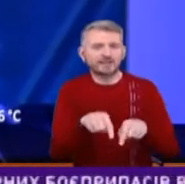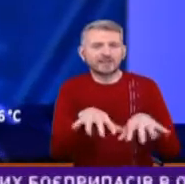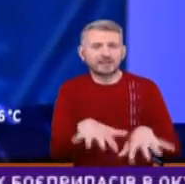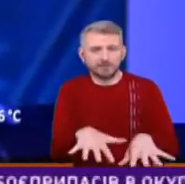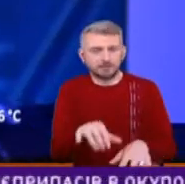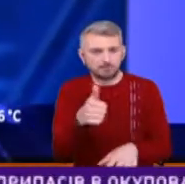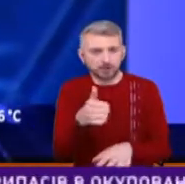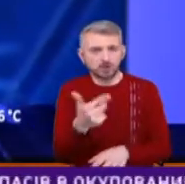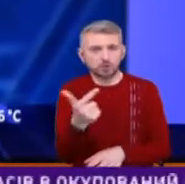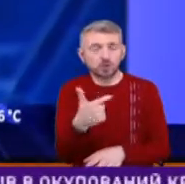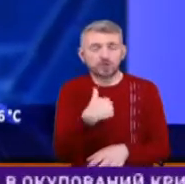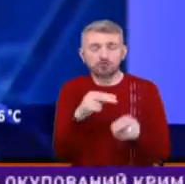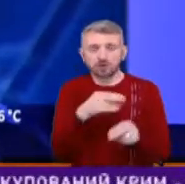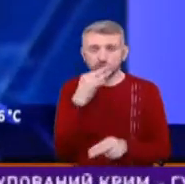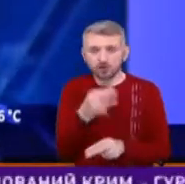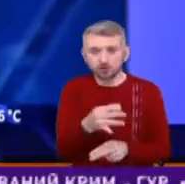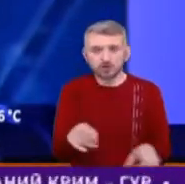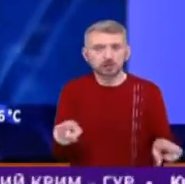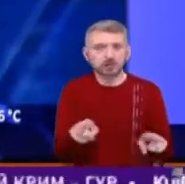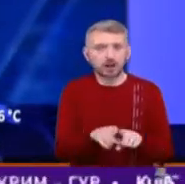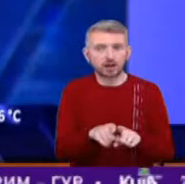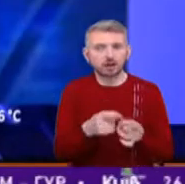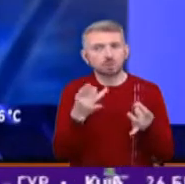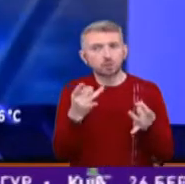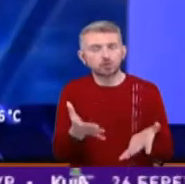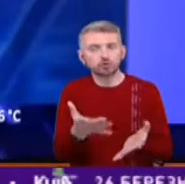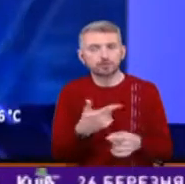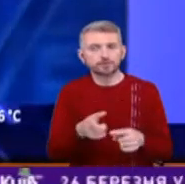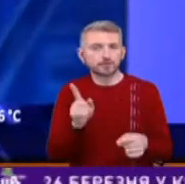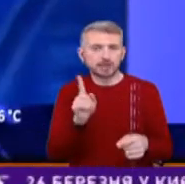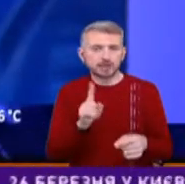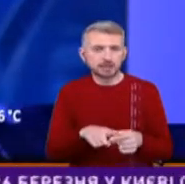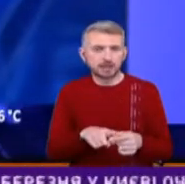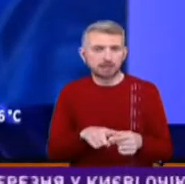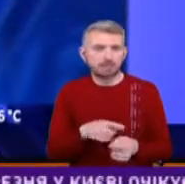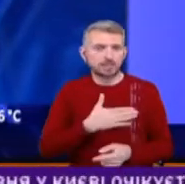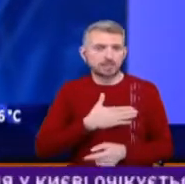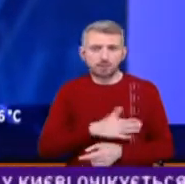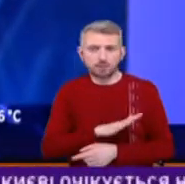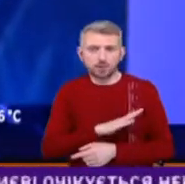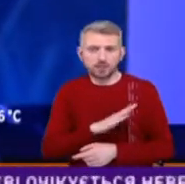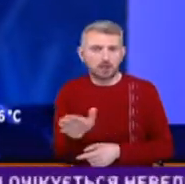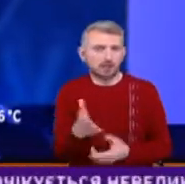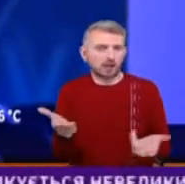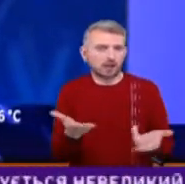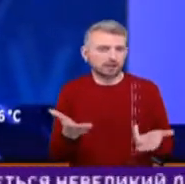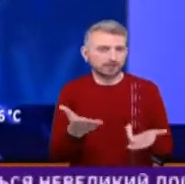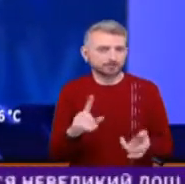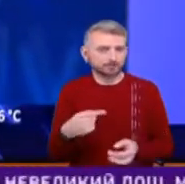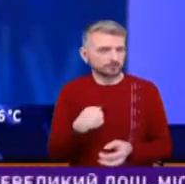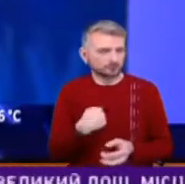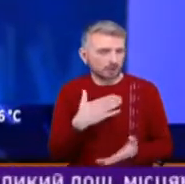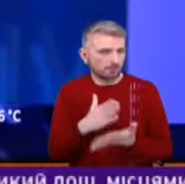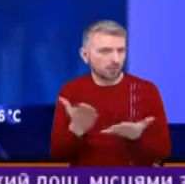І друге, я, чесно кажучи, так просто, це не моє там якесь, що я маю